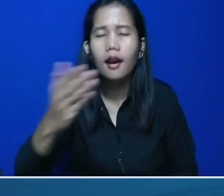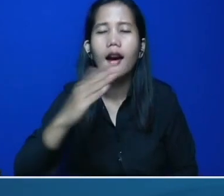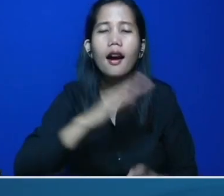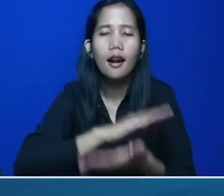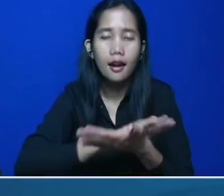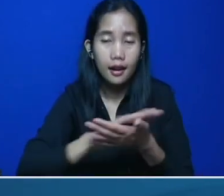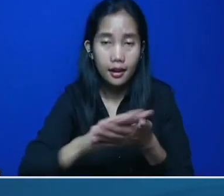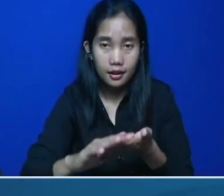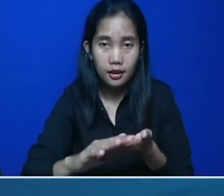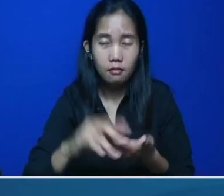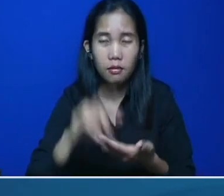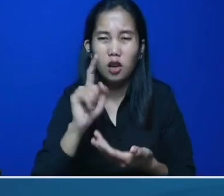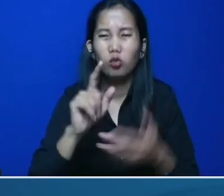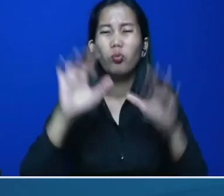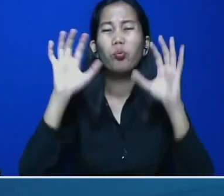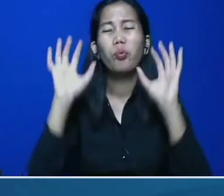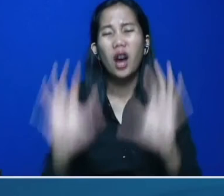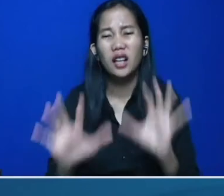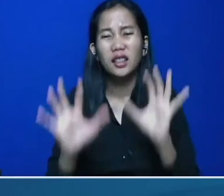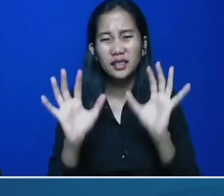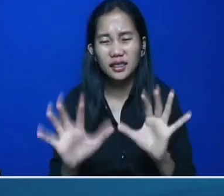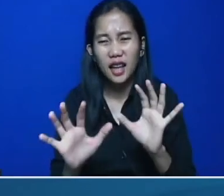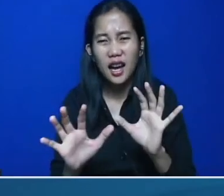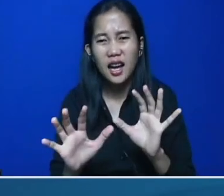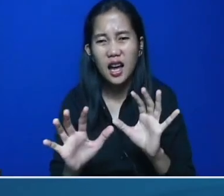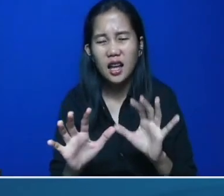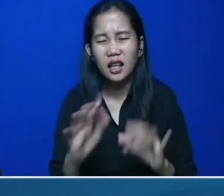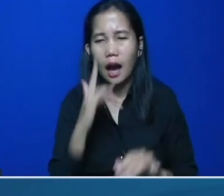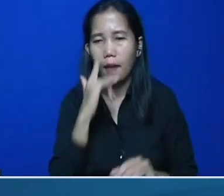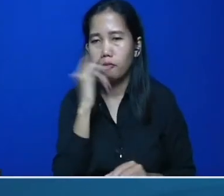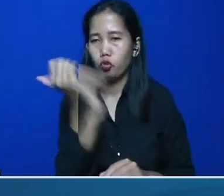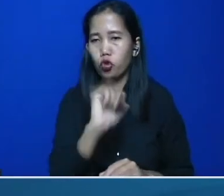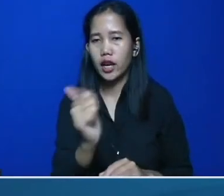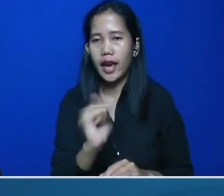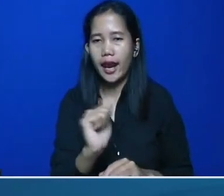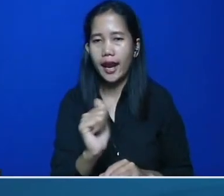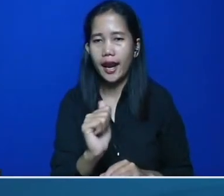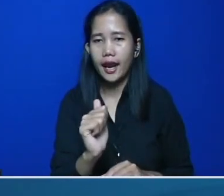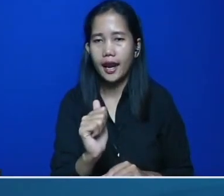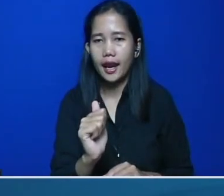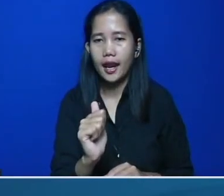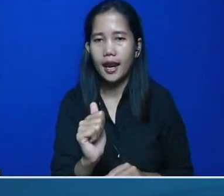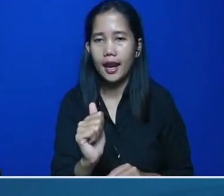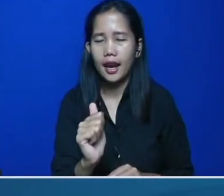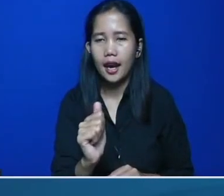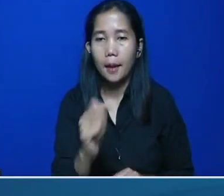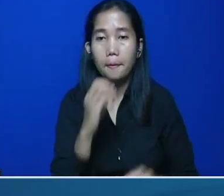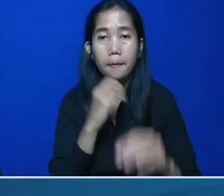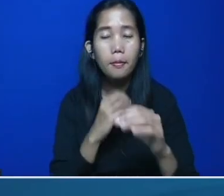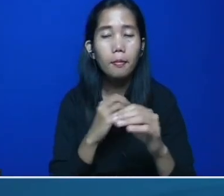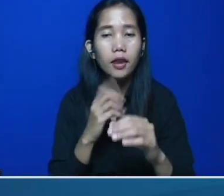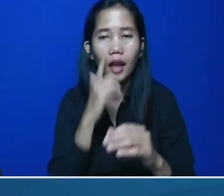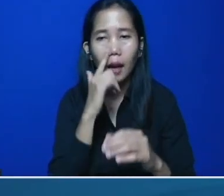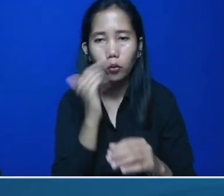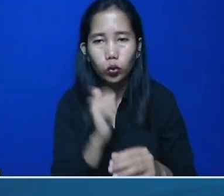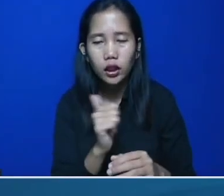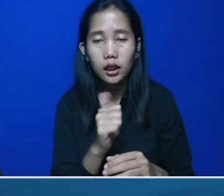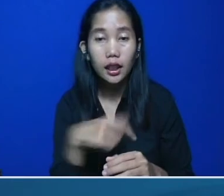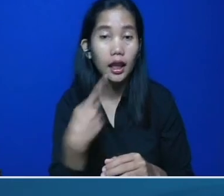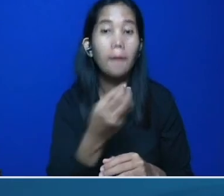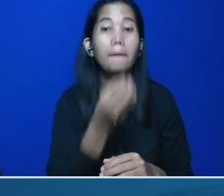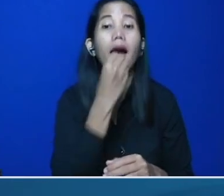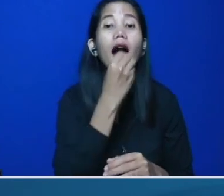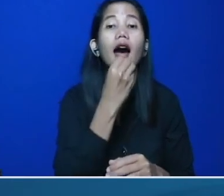tidak mungkin kita makan terus kambing sapi wow bisa